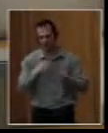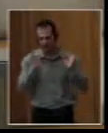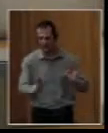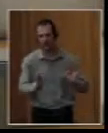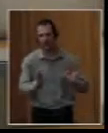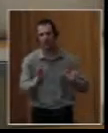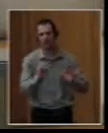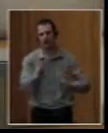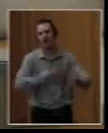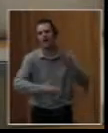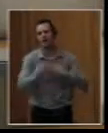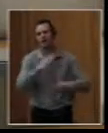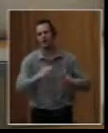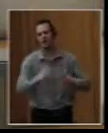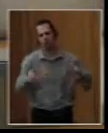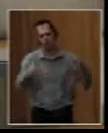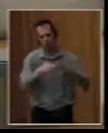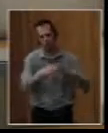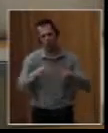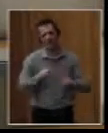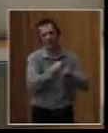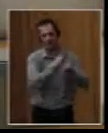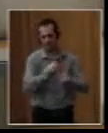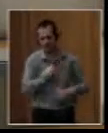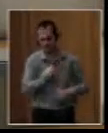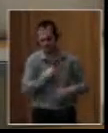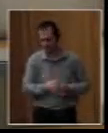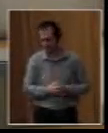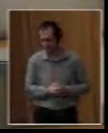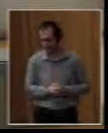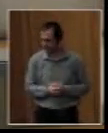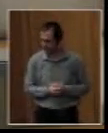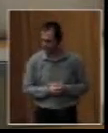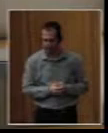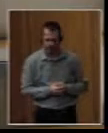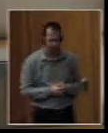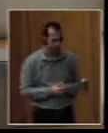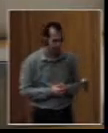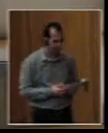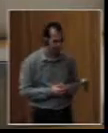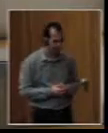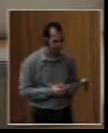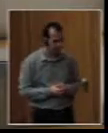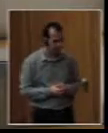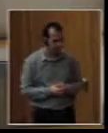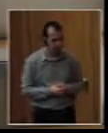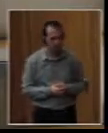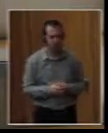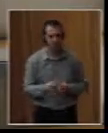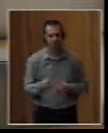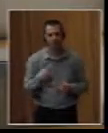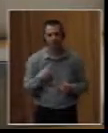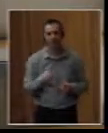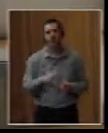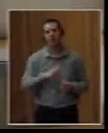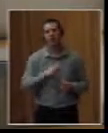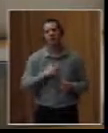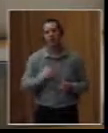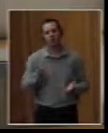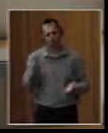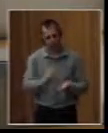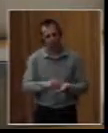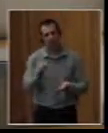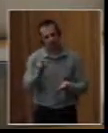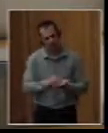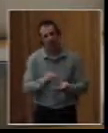Για να μην επαναλάβω πράγματα με τα